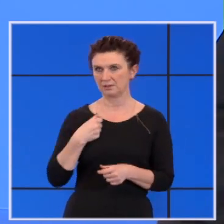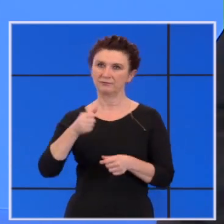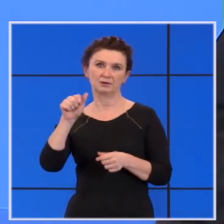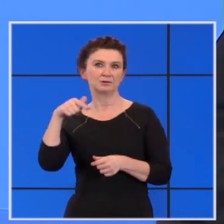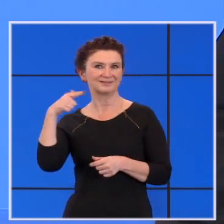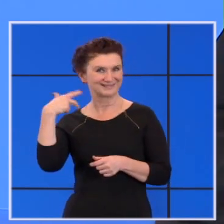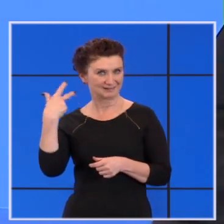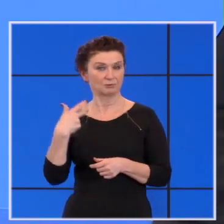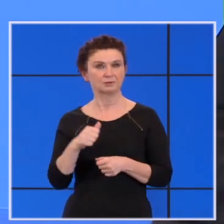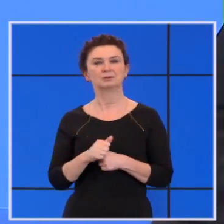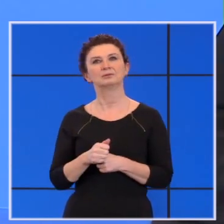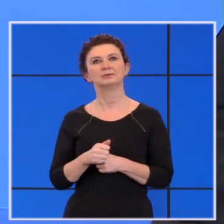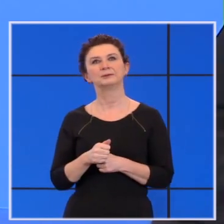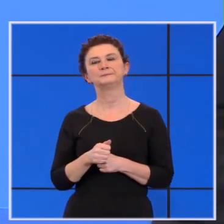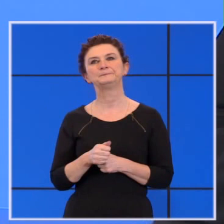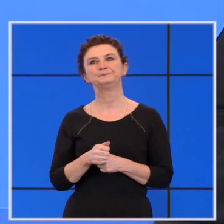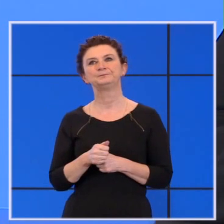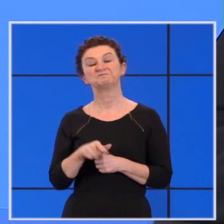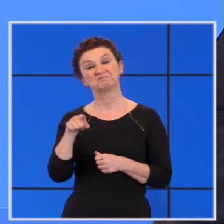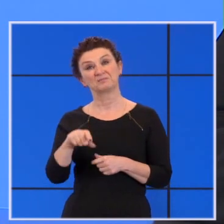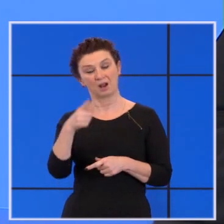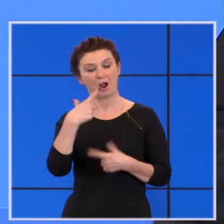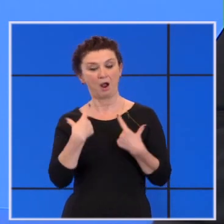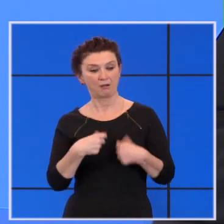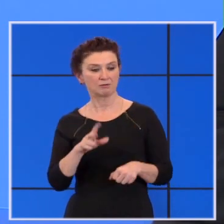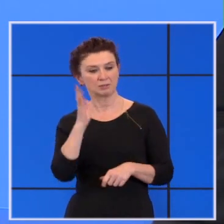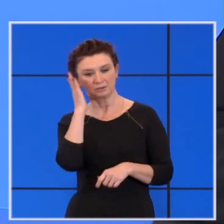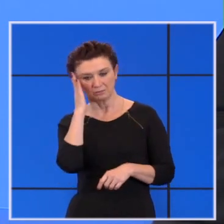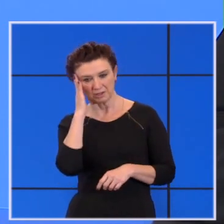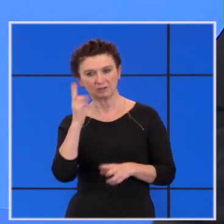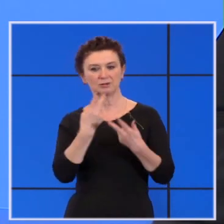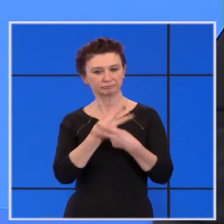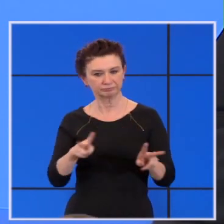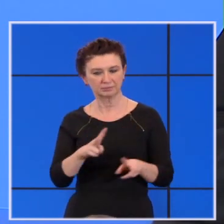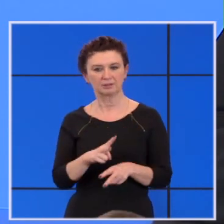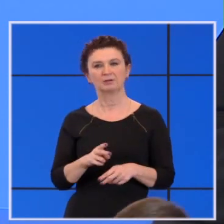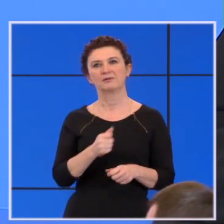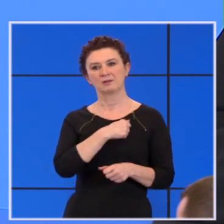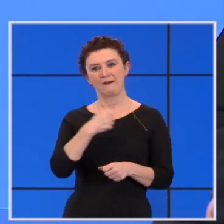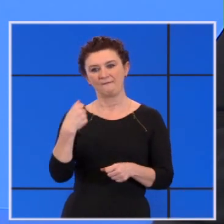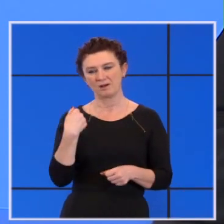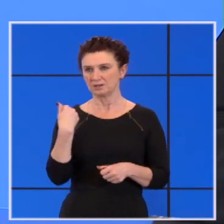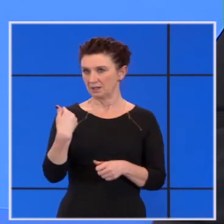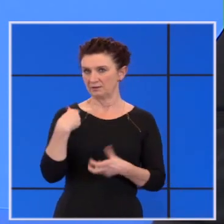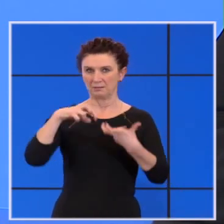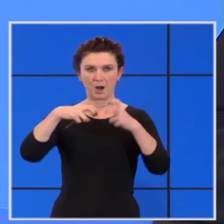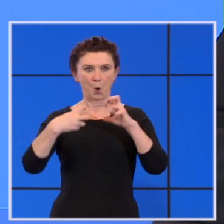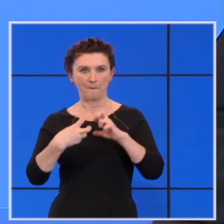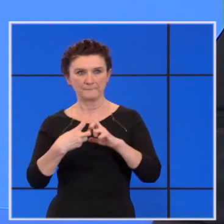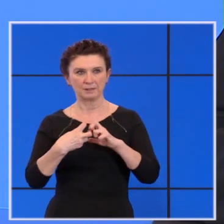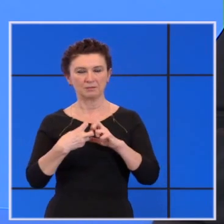Od kilku tygodni ci, którzy są mieszkańcami stolicy, ale również ci, którzy odwiedzają stolicę, borykali się z kłopotami